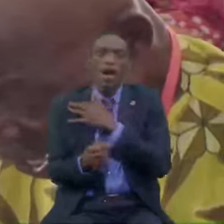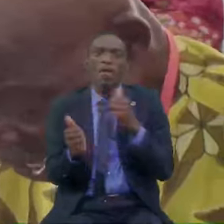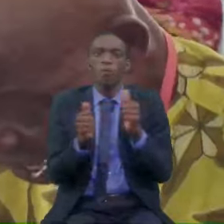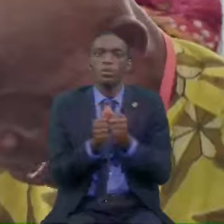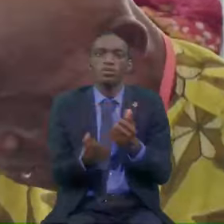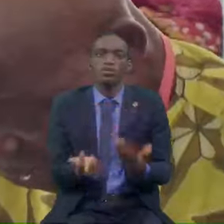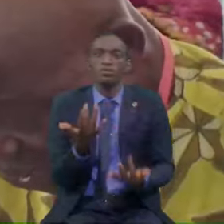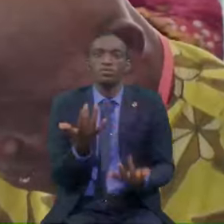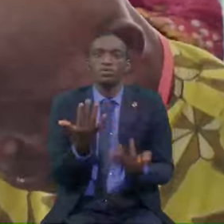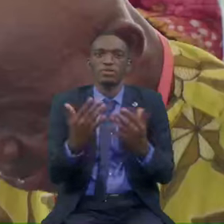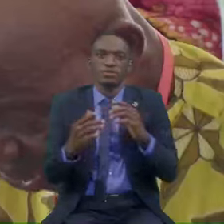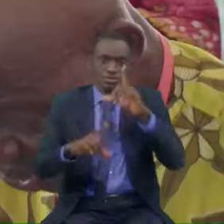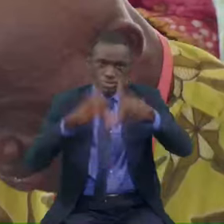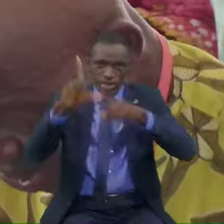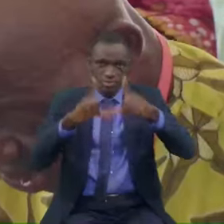Et du feu.